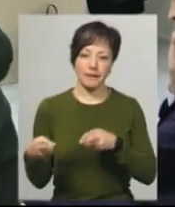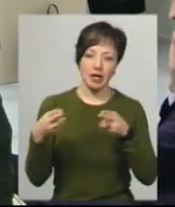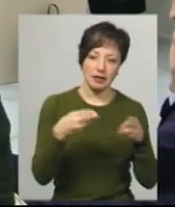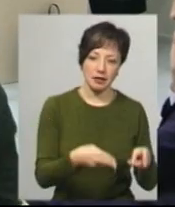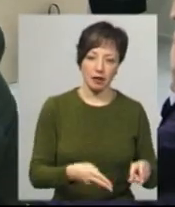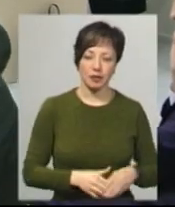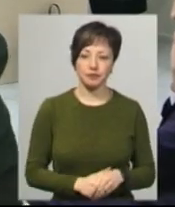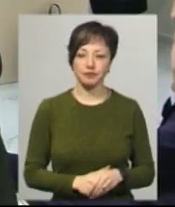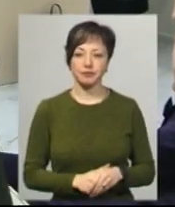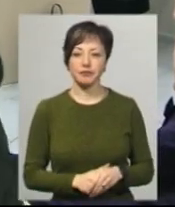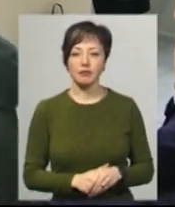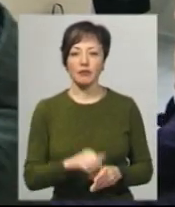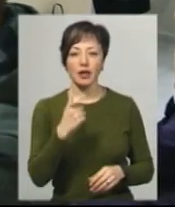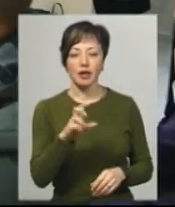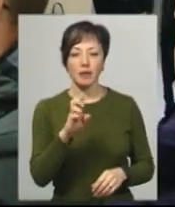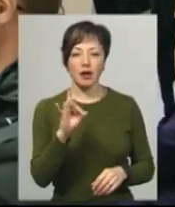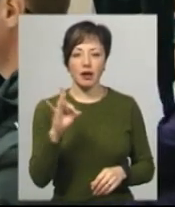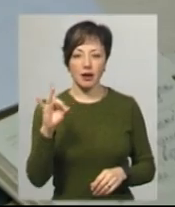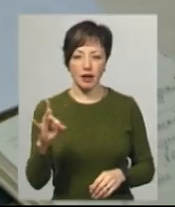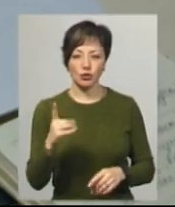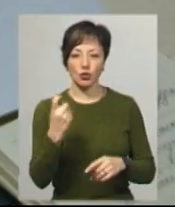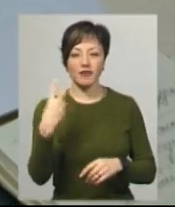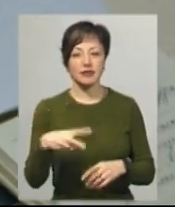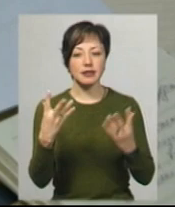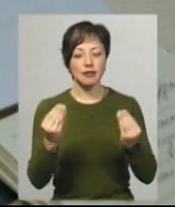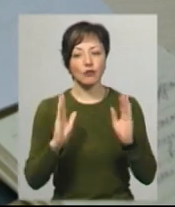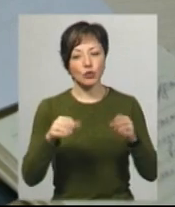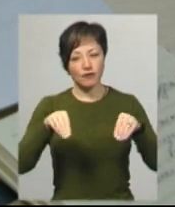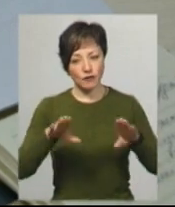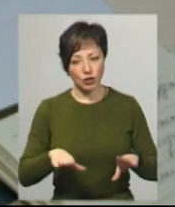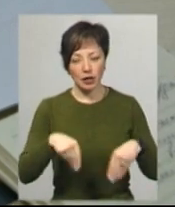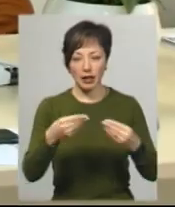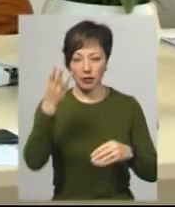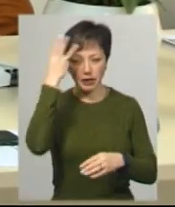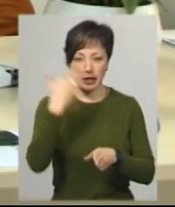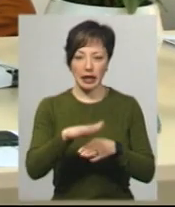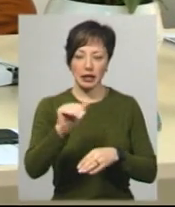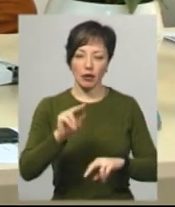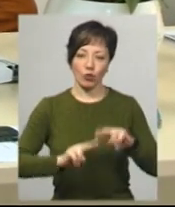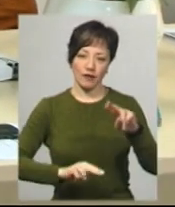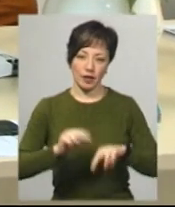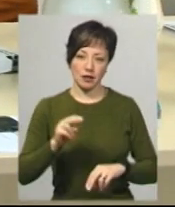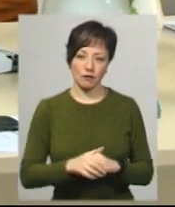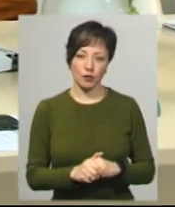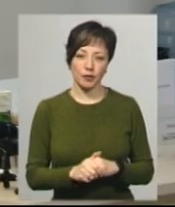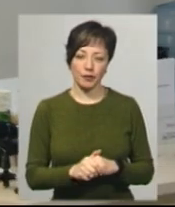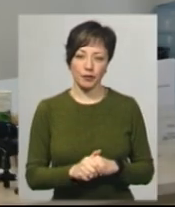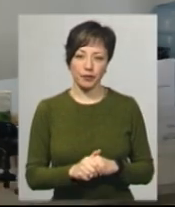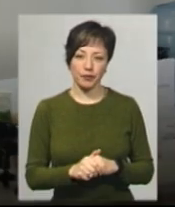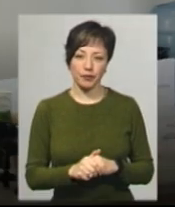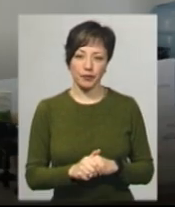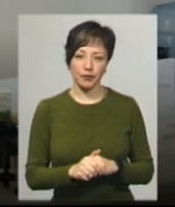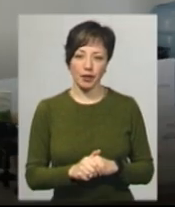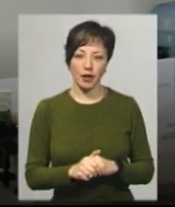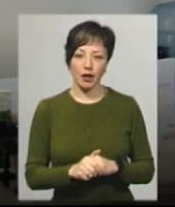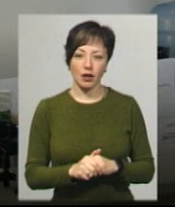приїздами. ЄБРР після 120-денного періоду вирішить, чи надати Хмельницькому кредит на будівництво. Полігон рекультивація,